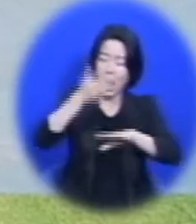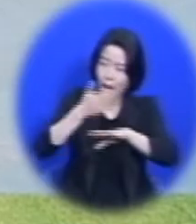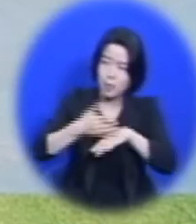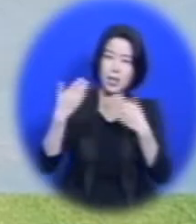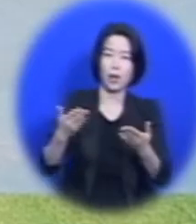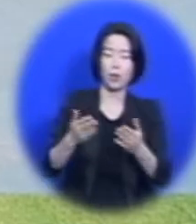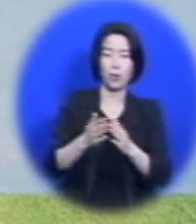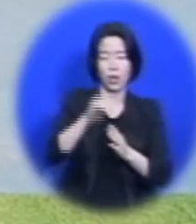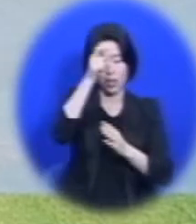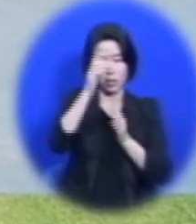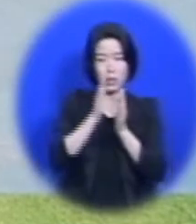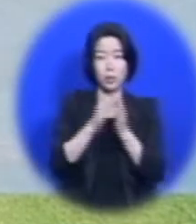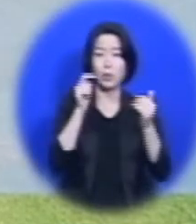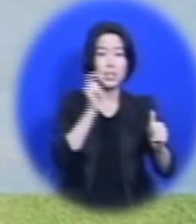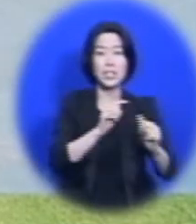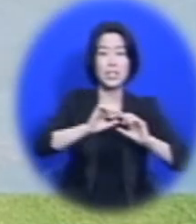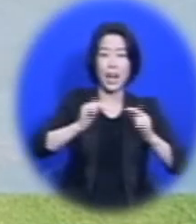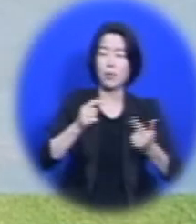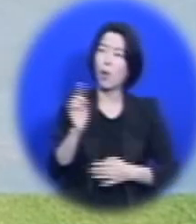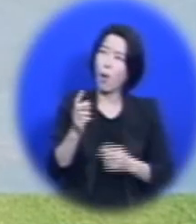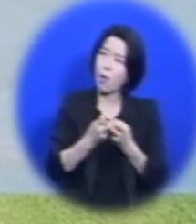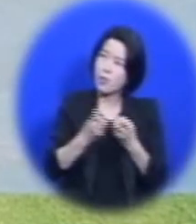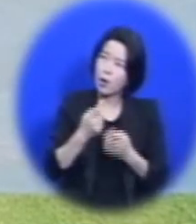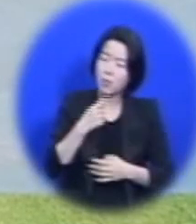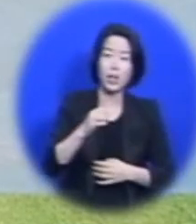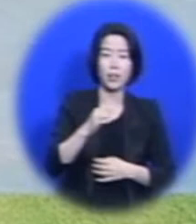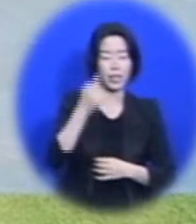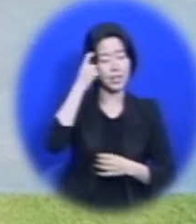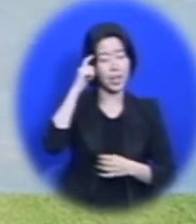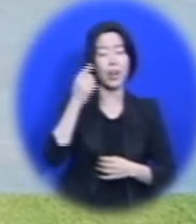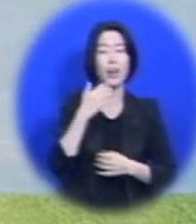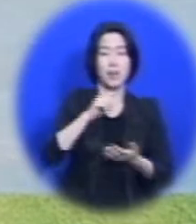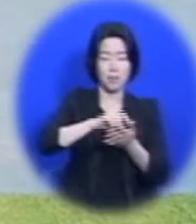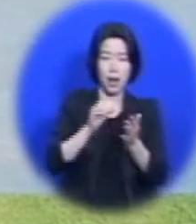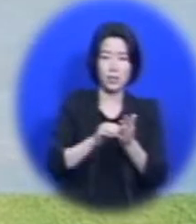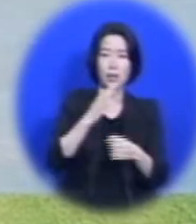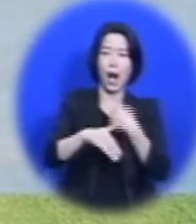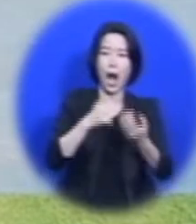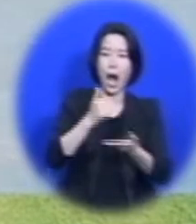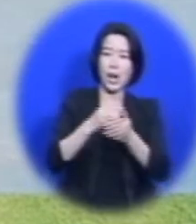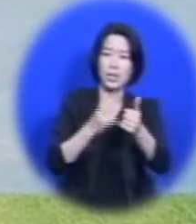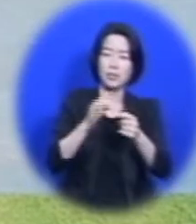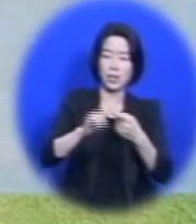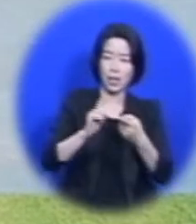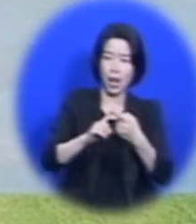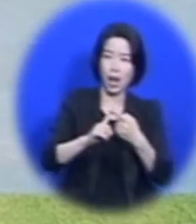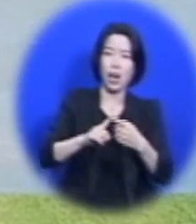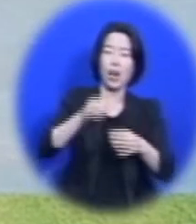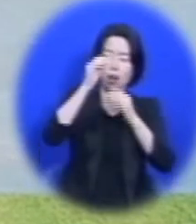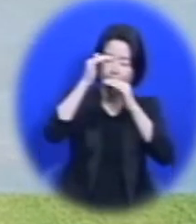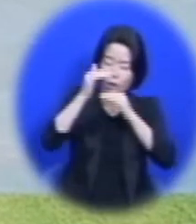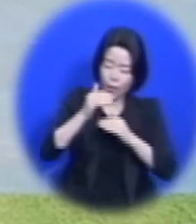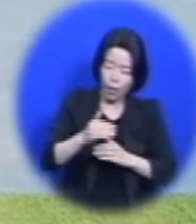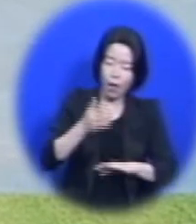정말 기도 안 시켰으면 어떻게 할 뻔했나 싶을 만큼 그렇게 정말 하나님에 대한 구구절절 사랑과 감사의 고백을 하는